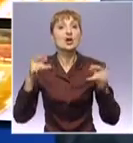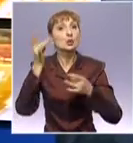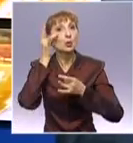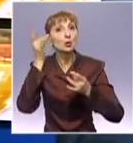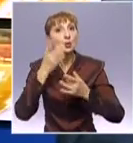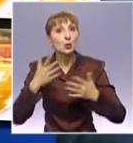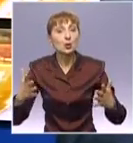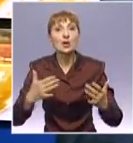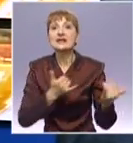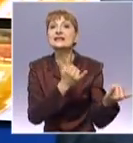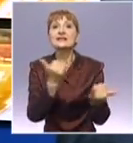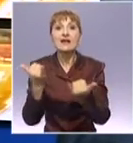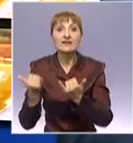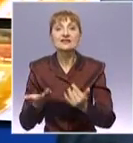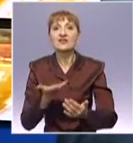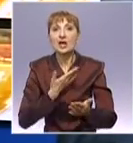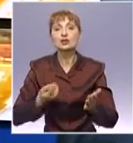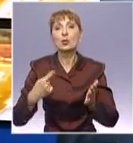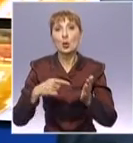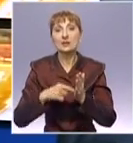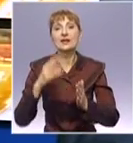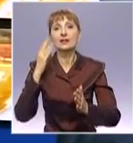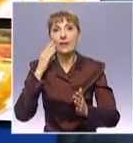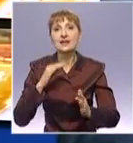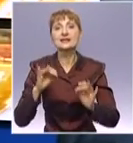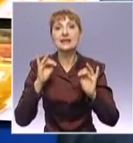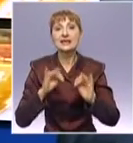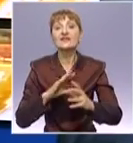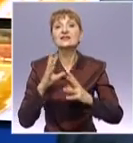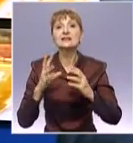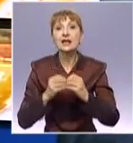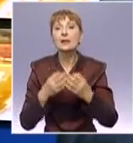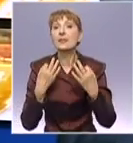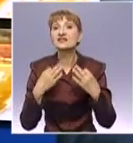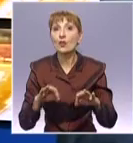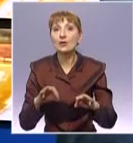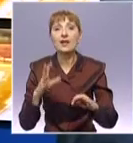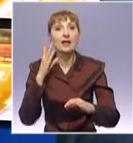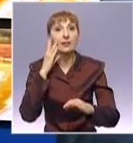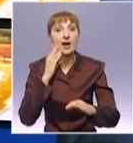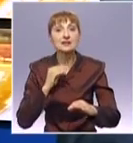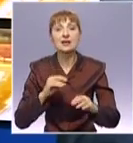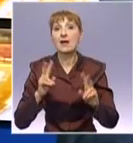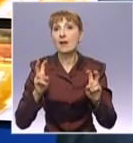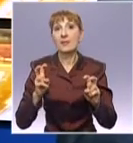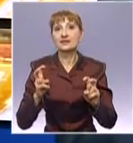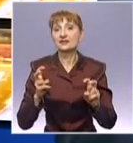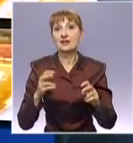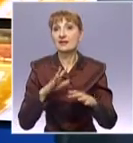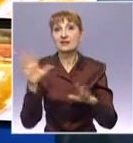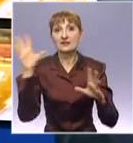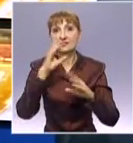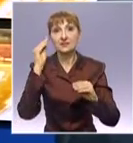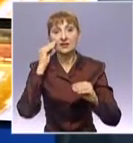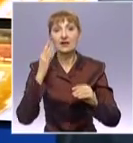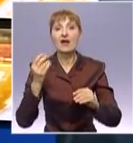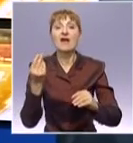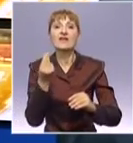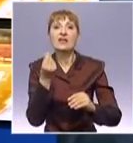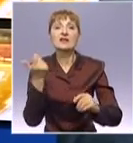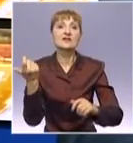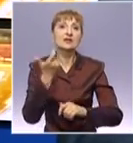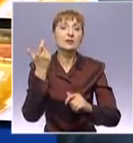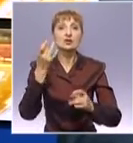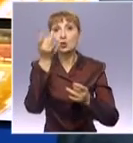культуру сервиса в нашем городе Алматы. И в целом позволит Алмате позиционироваться как финансово-экономическим,